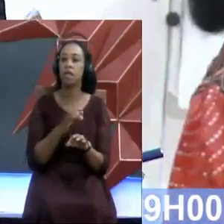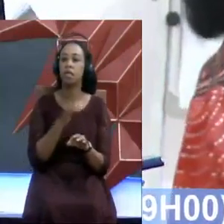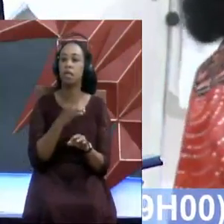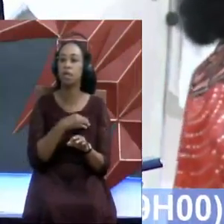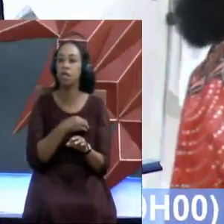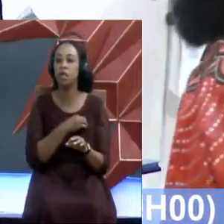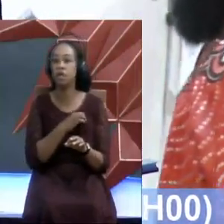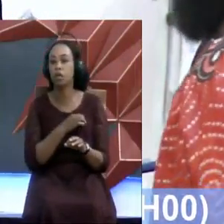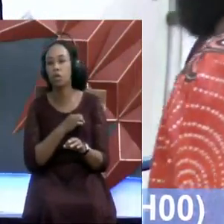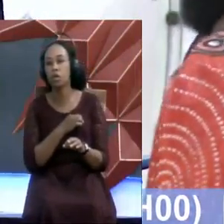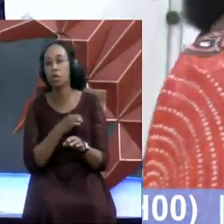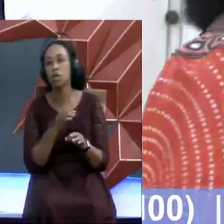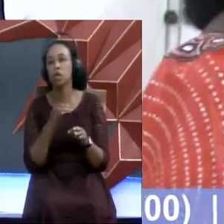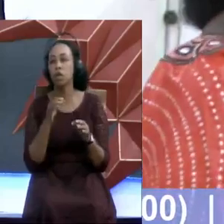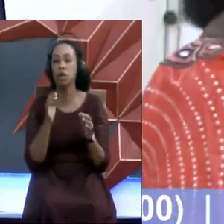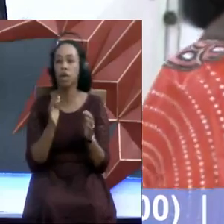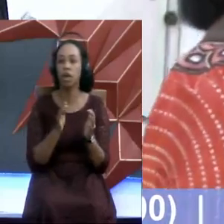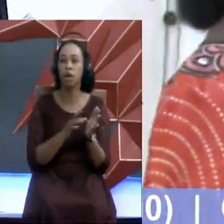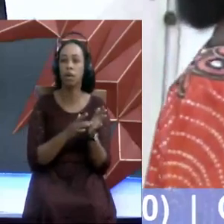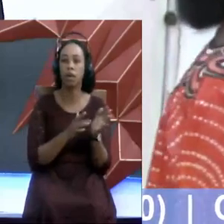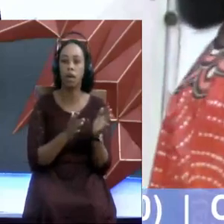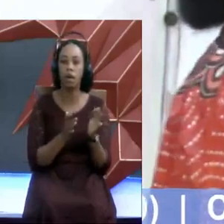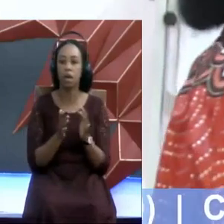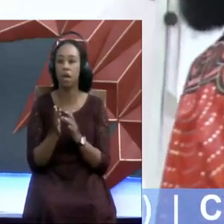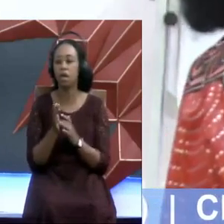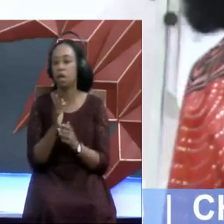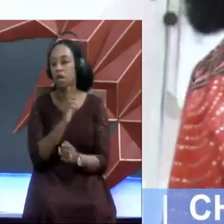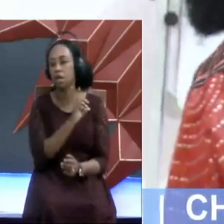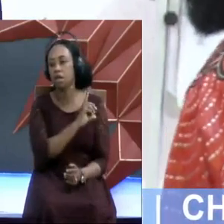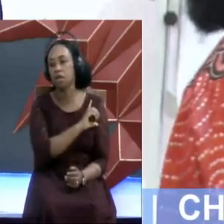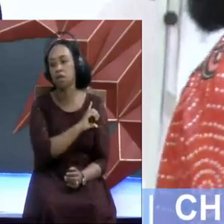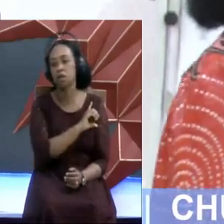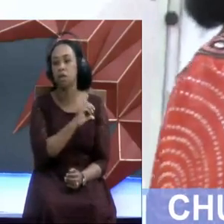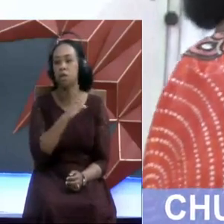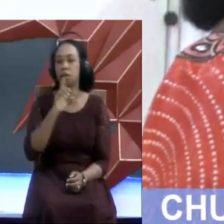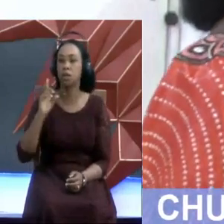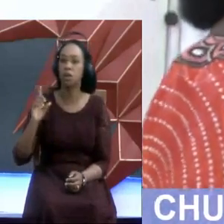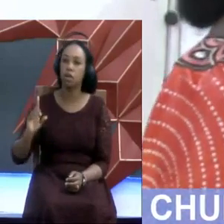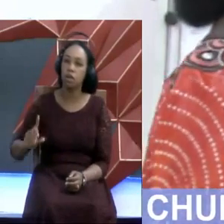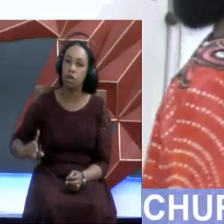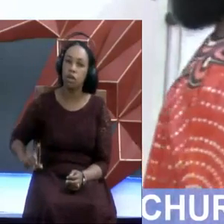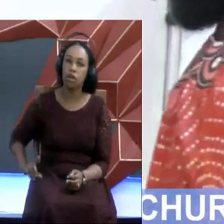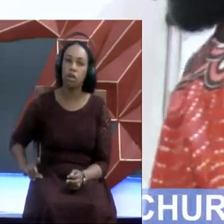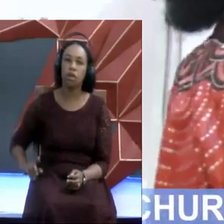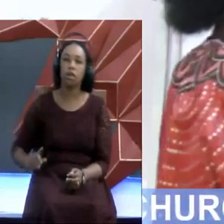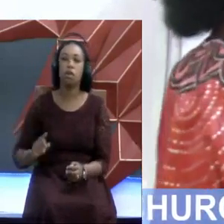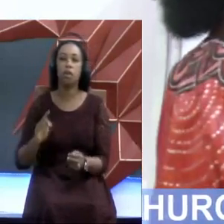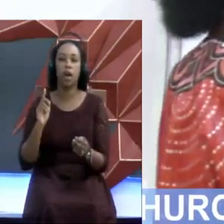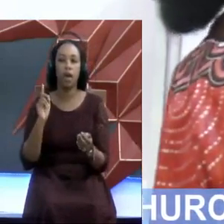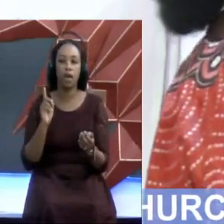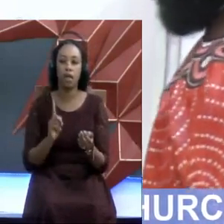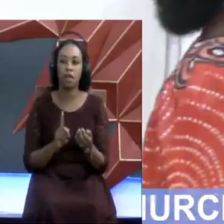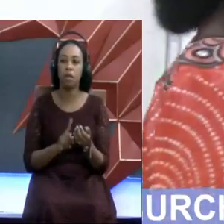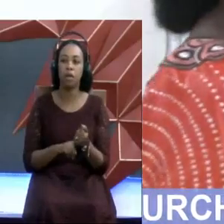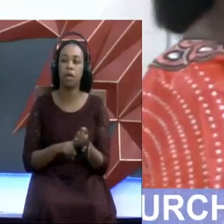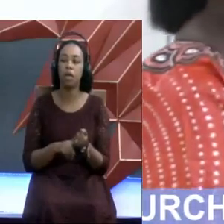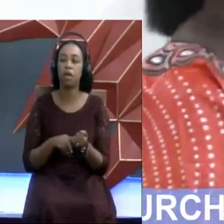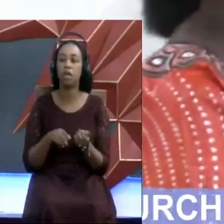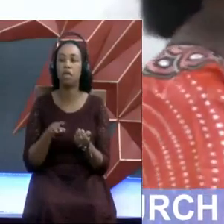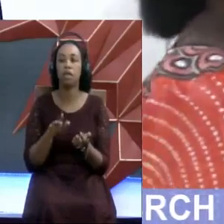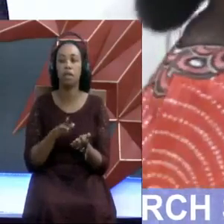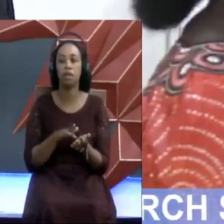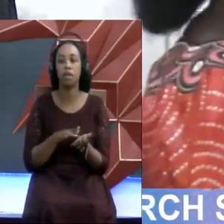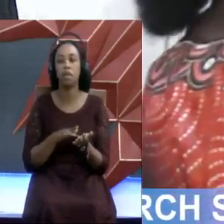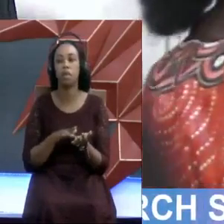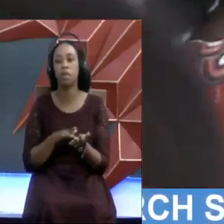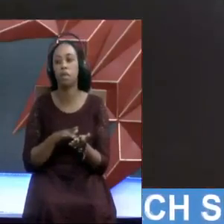Shika kwenye mkono ya Bwana Yesu. Bako. Ile pate